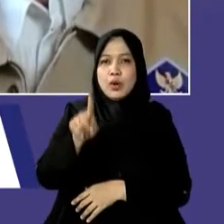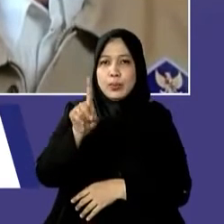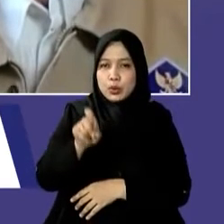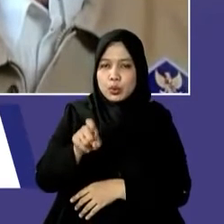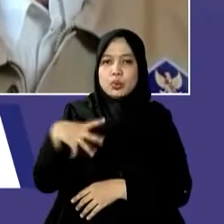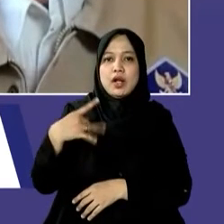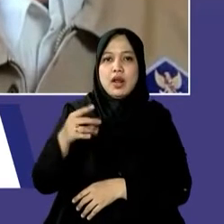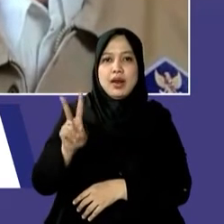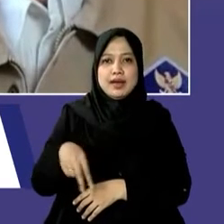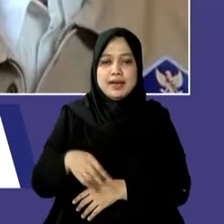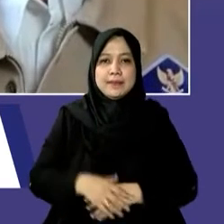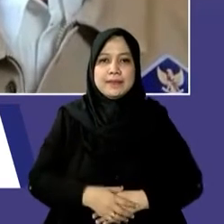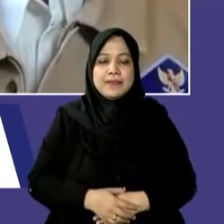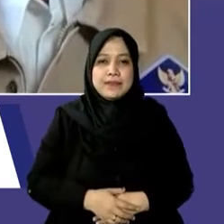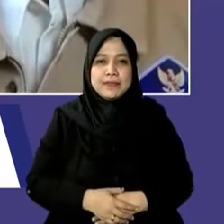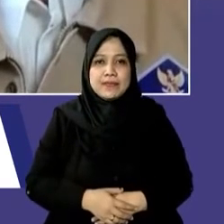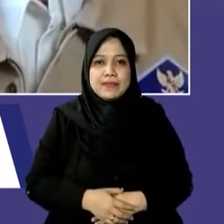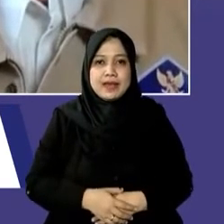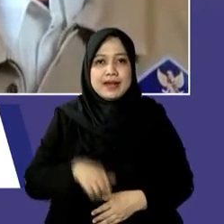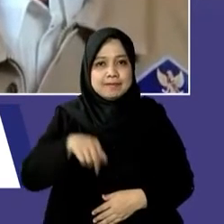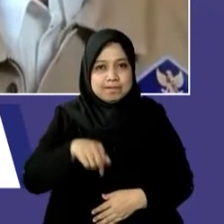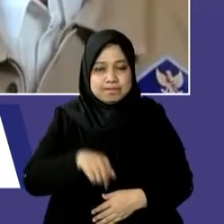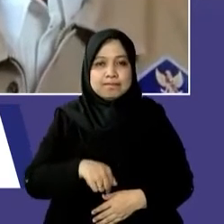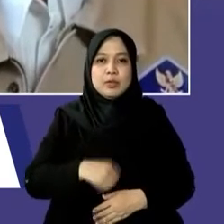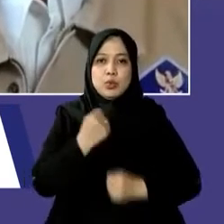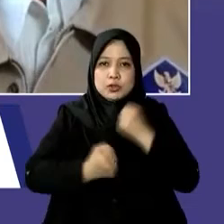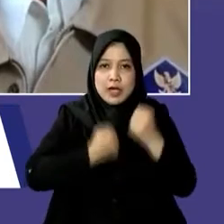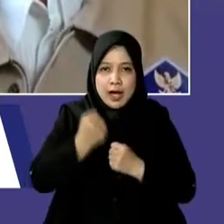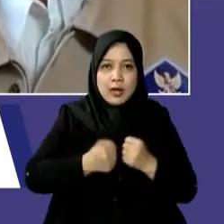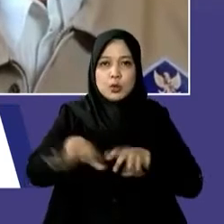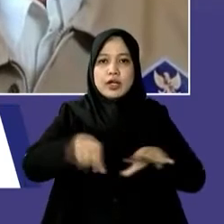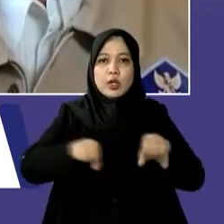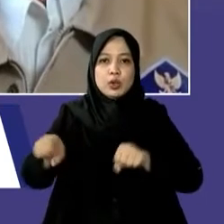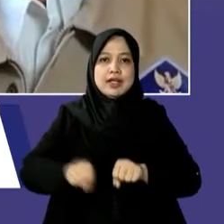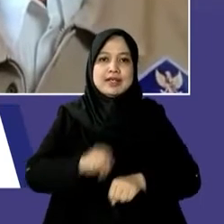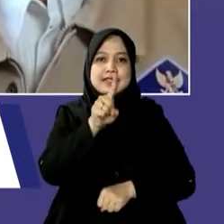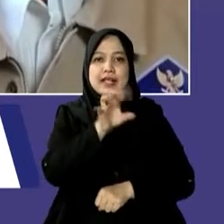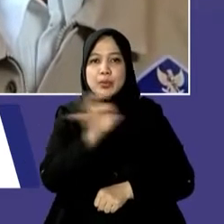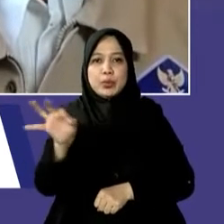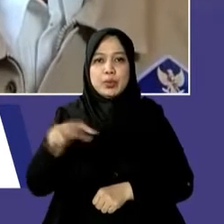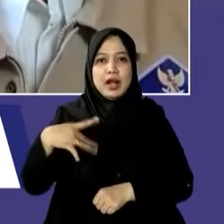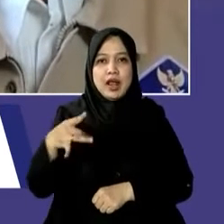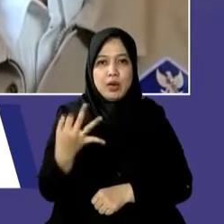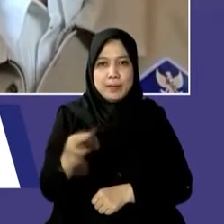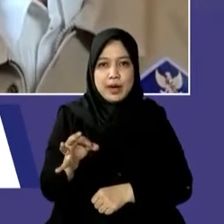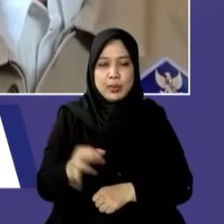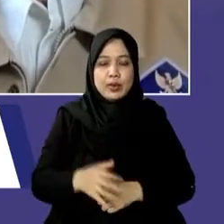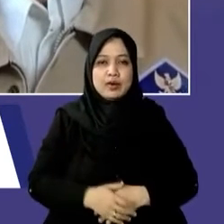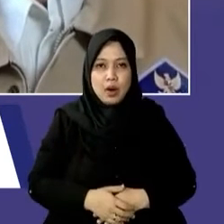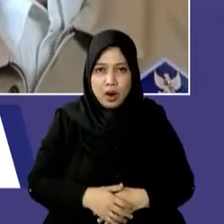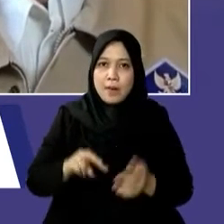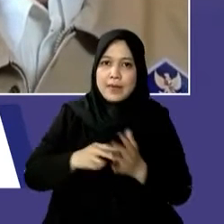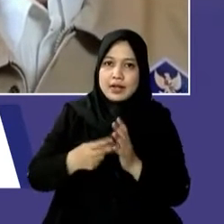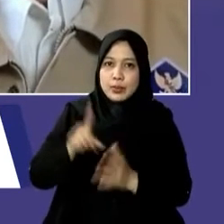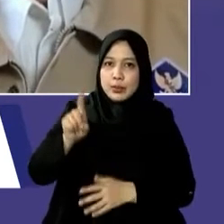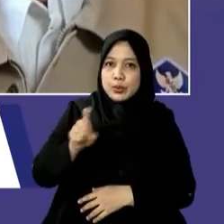untuk membuka antisipasi kedepan kita mencoba mencari seribu lagi jadi masih ada 1000 lagi yang